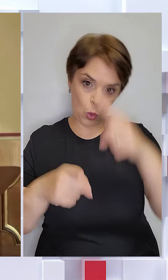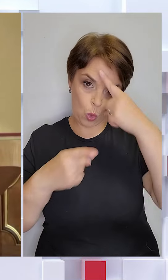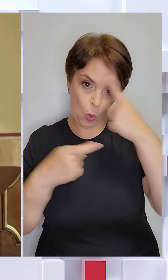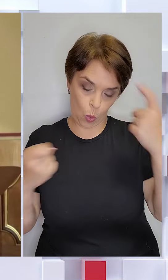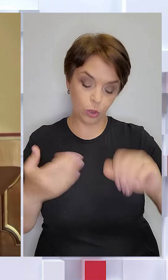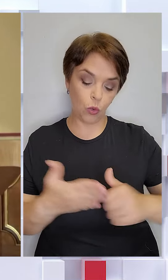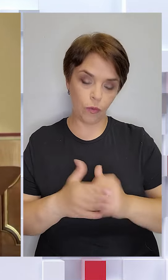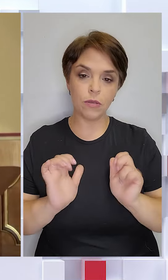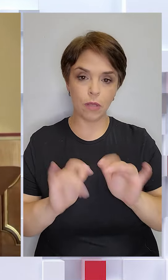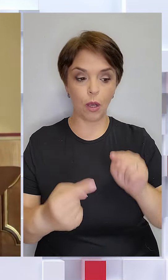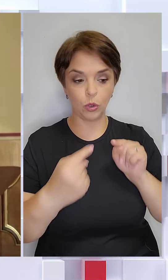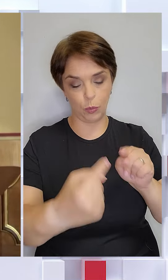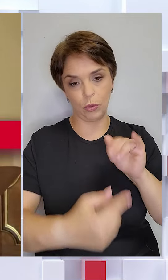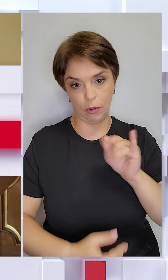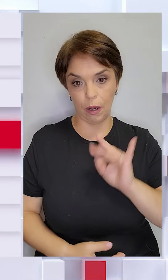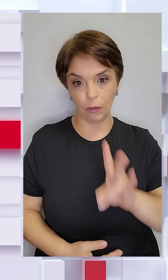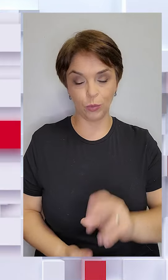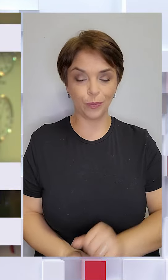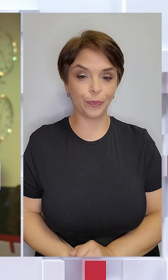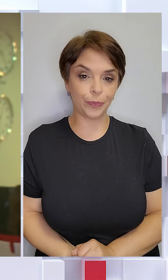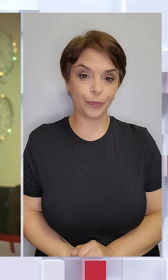про нові заходи проти них.